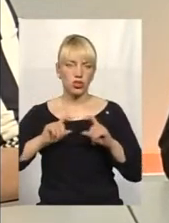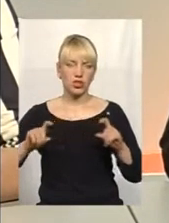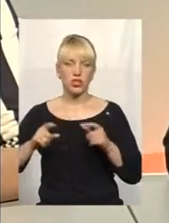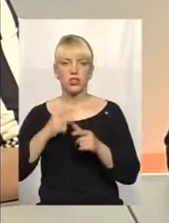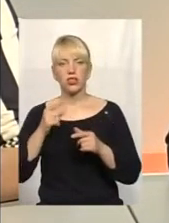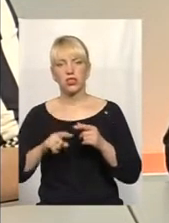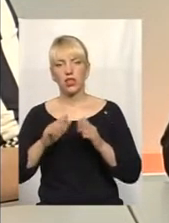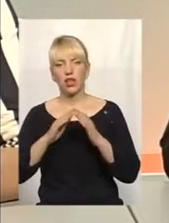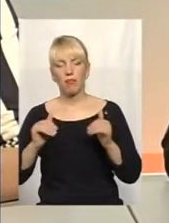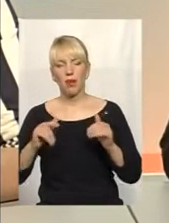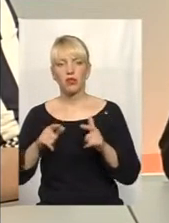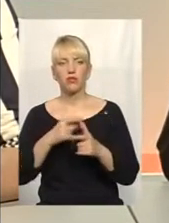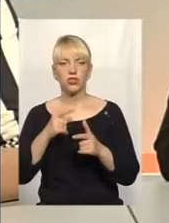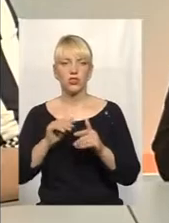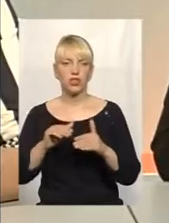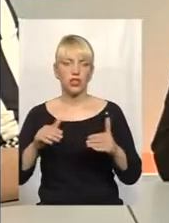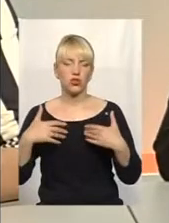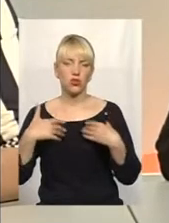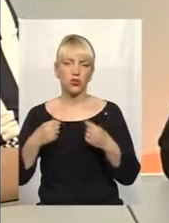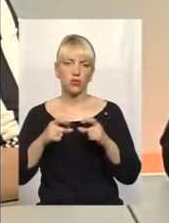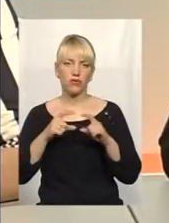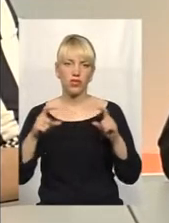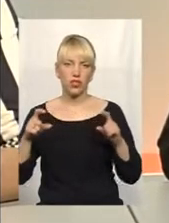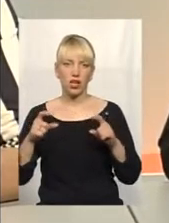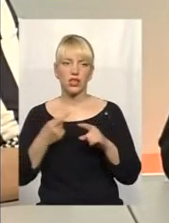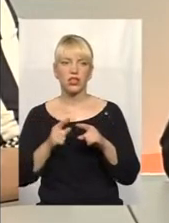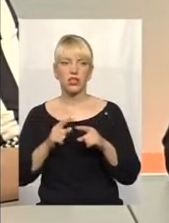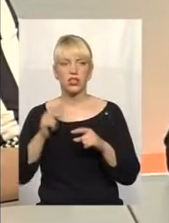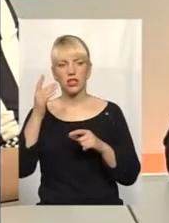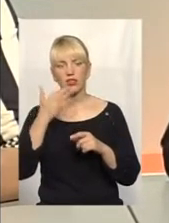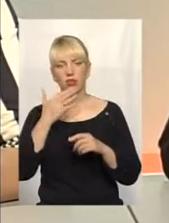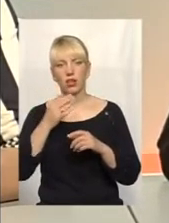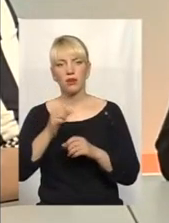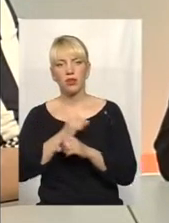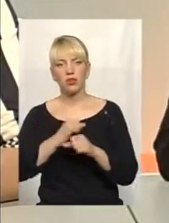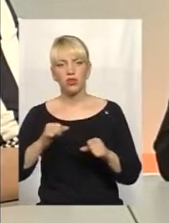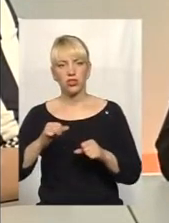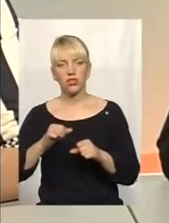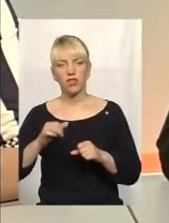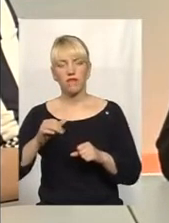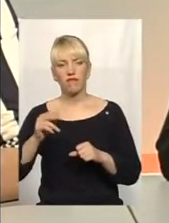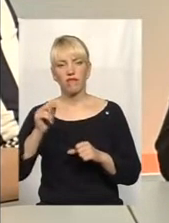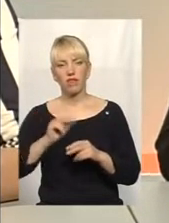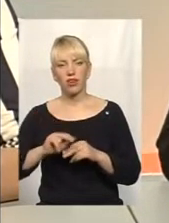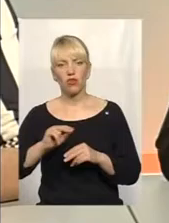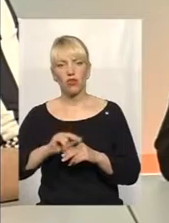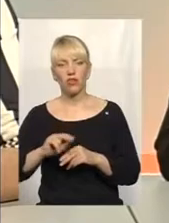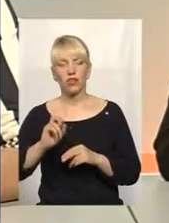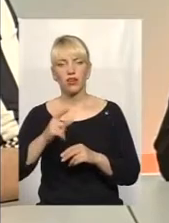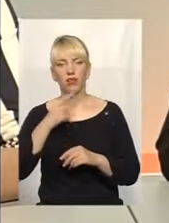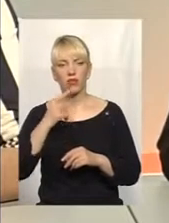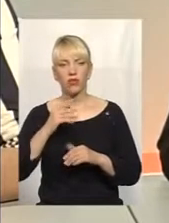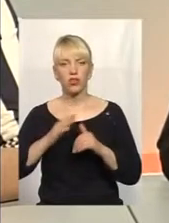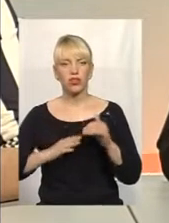чи то дитячі оздоровчі стаціональні заклади, національно-патріотичне виховання. Але, як говорить практика